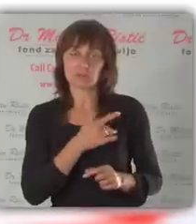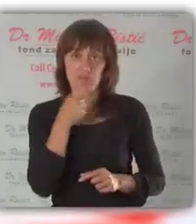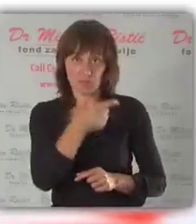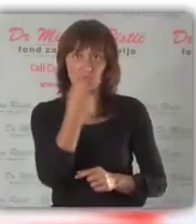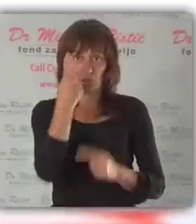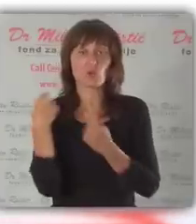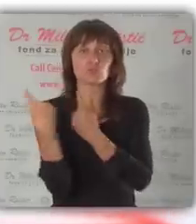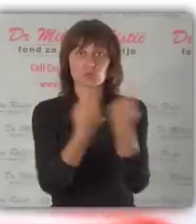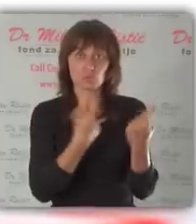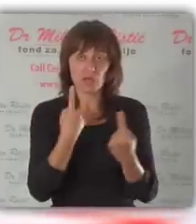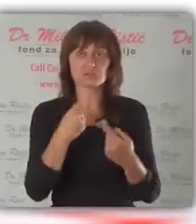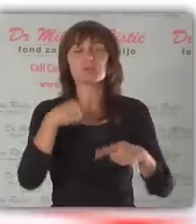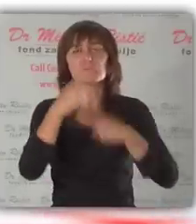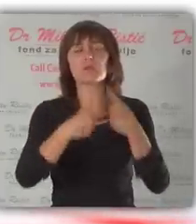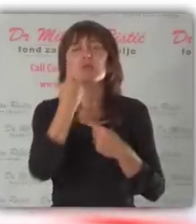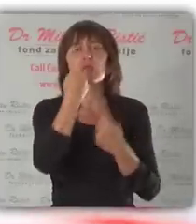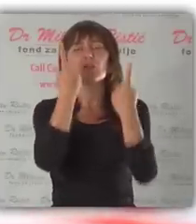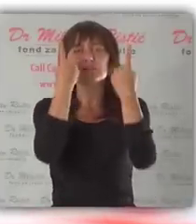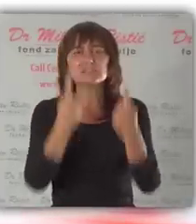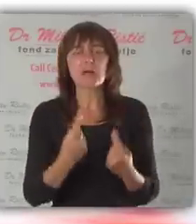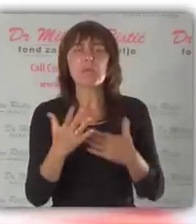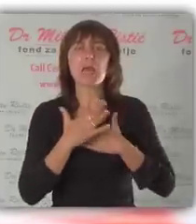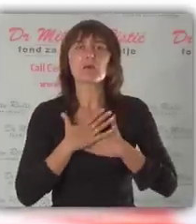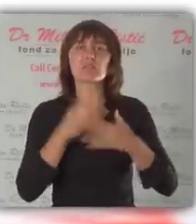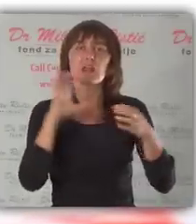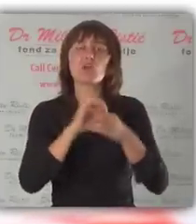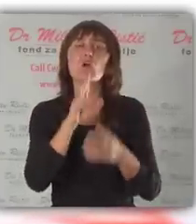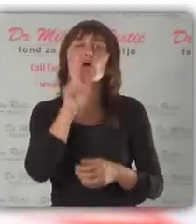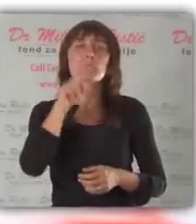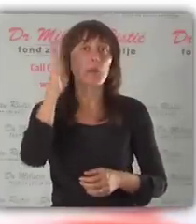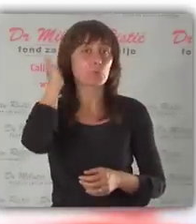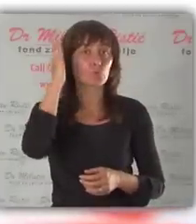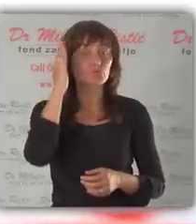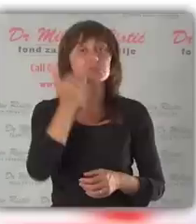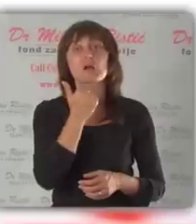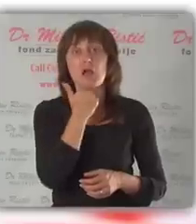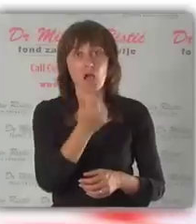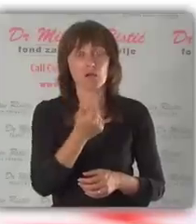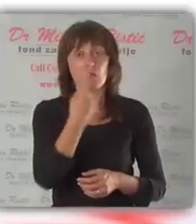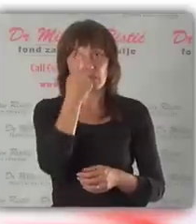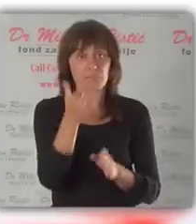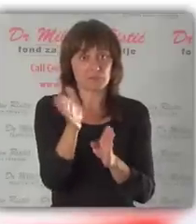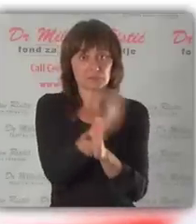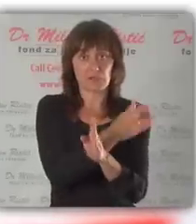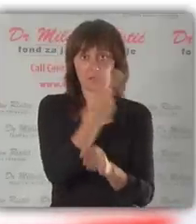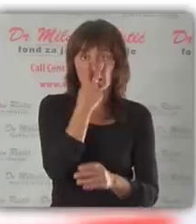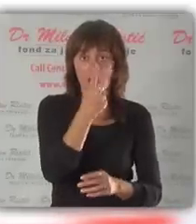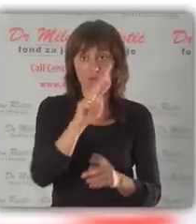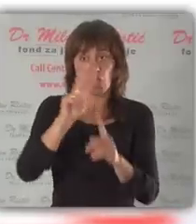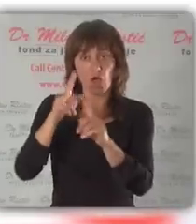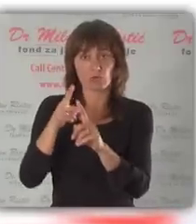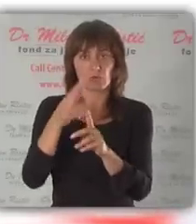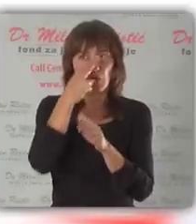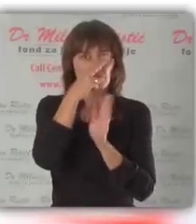U takvoj jednoj situaciji nastaje jedna stabilna emotivna veza koja ima budućnost. Ako jedna strana gleda,